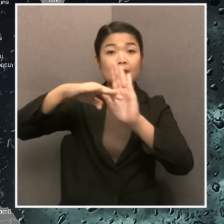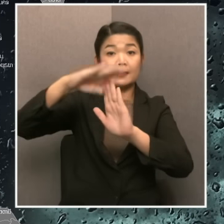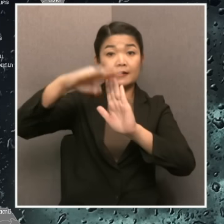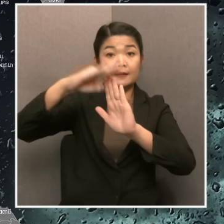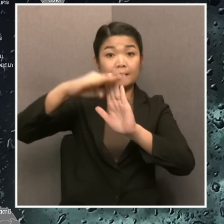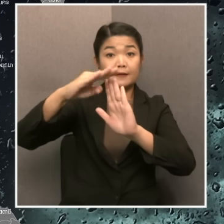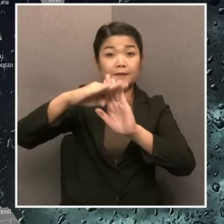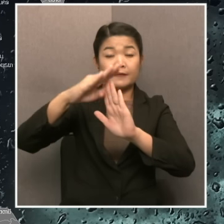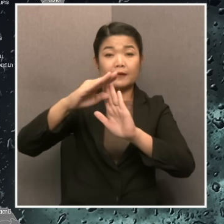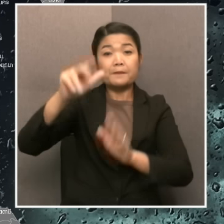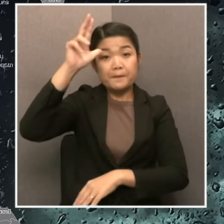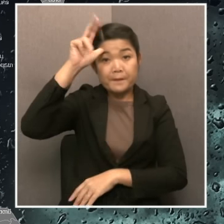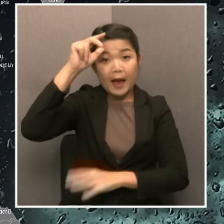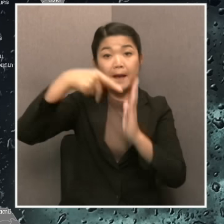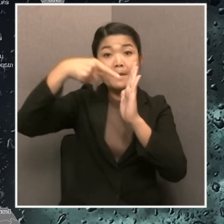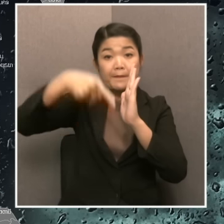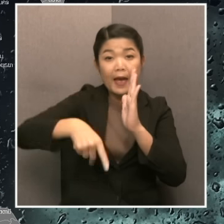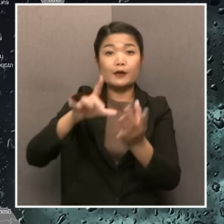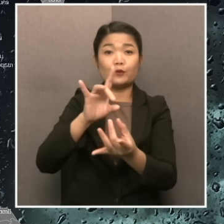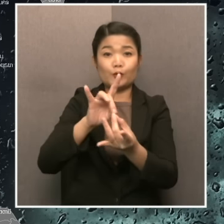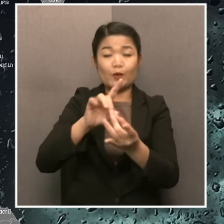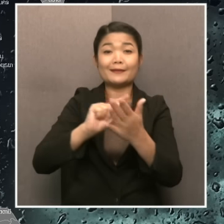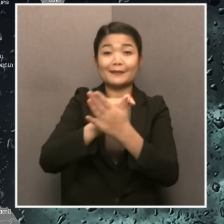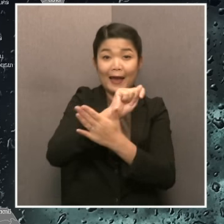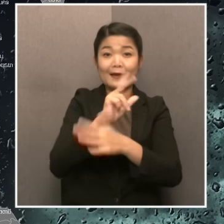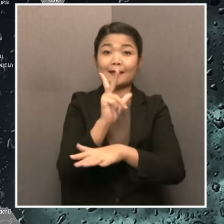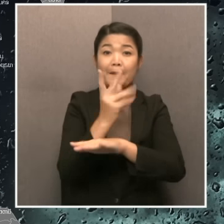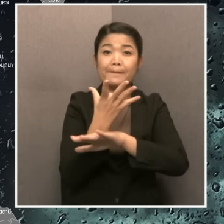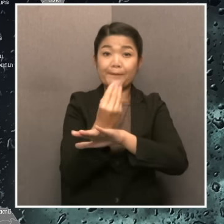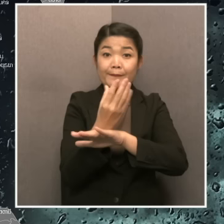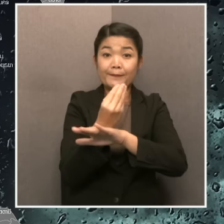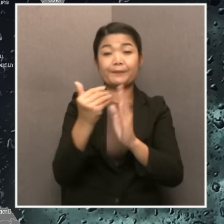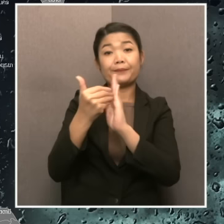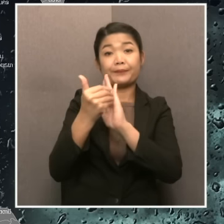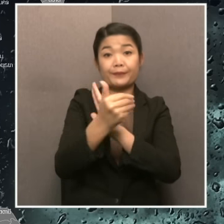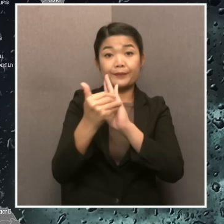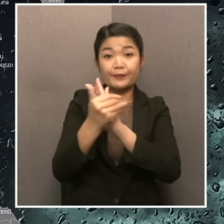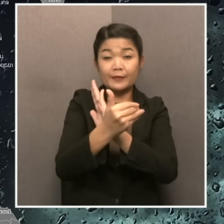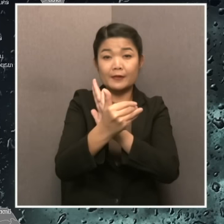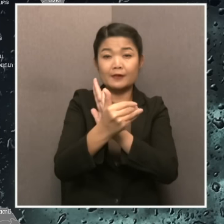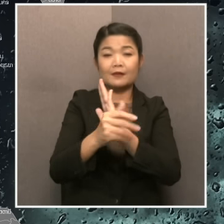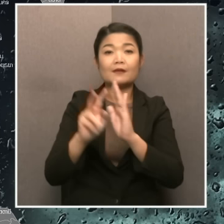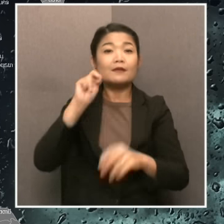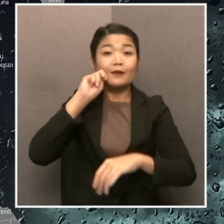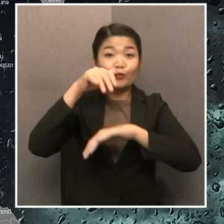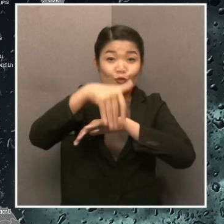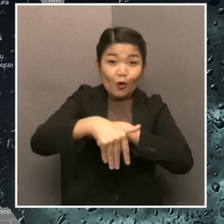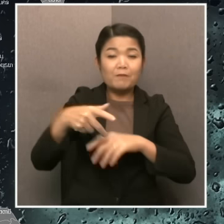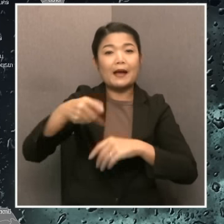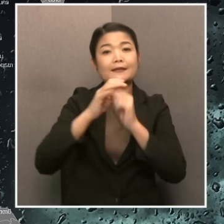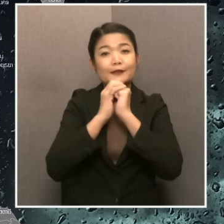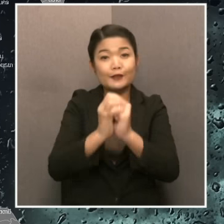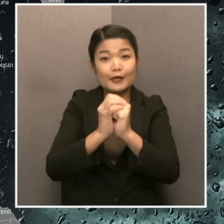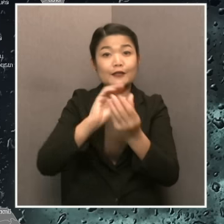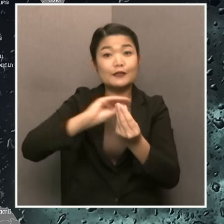ะก็จะมีที่ลำปางแพร่สุโขทัยตากและกำแพงเพชรภาคตะวันออกที่จังหวัดนครนายกปราจีนบุรีฉะเชิงเท